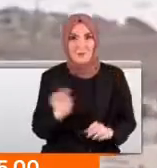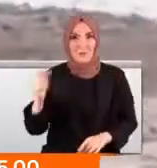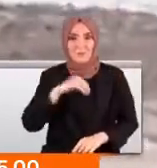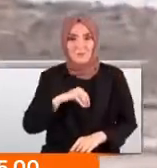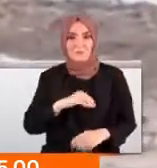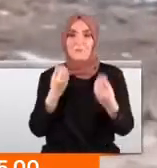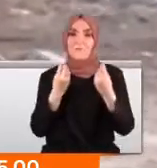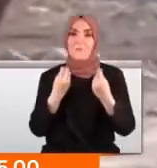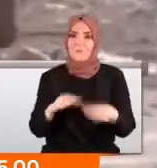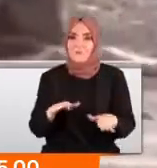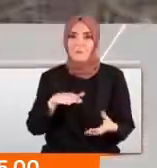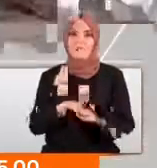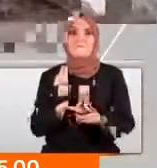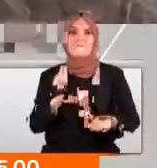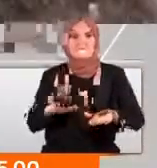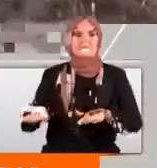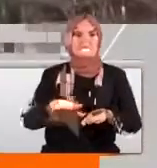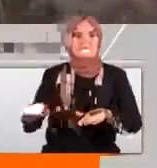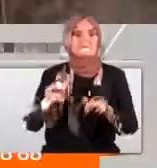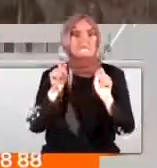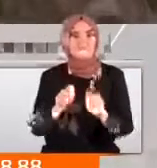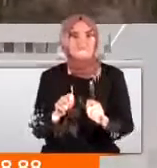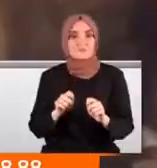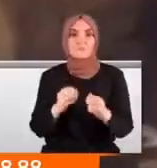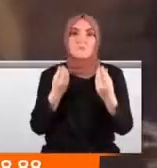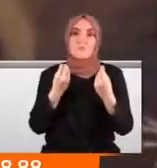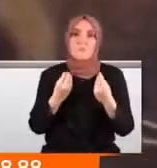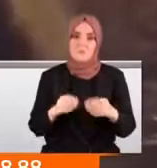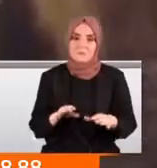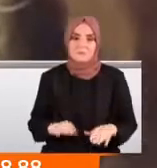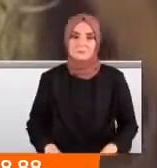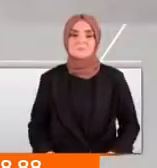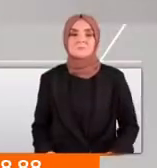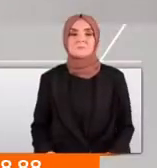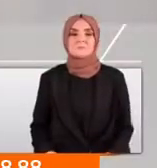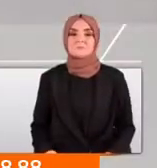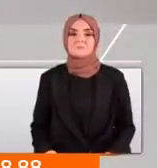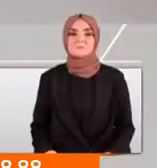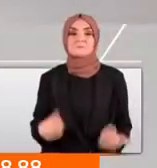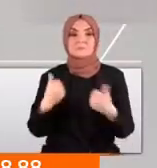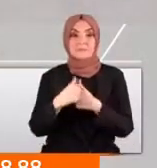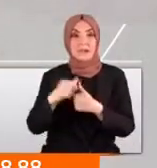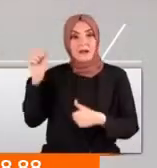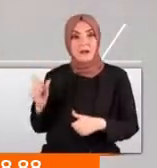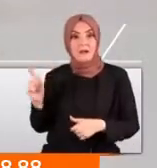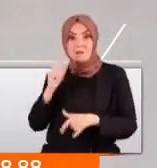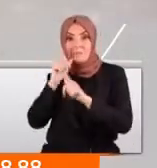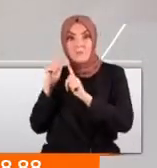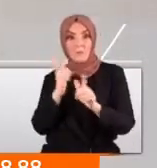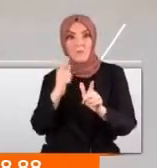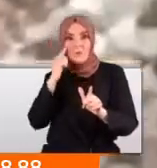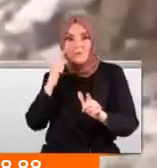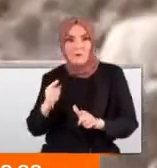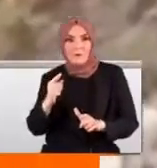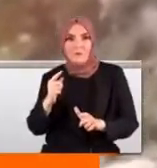ama yine ayıyla başa çıkamadı. Ben de tekmelerle saldırdım. Hanım da bağırınca ayı beni bıraktı,